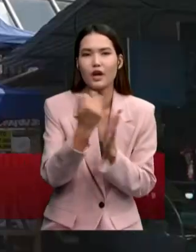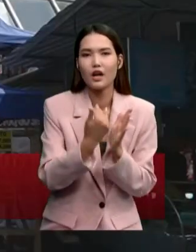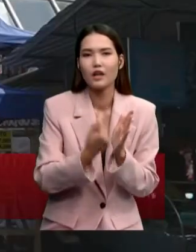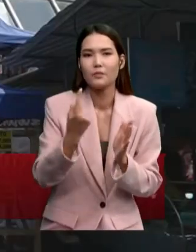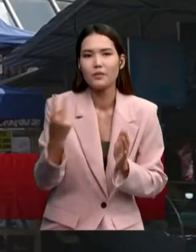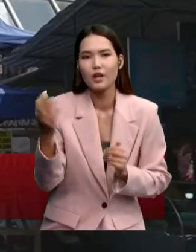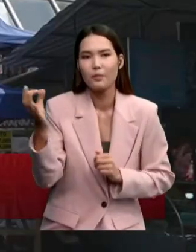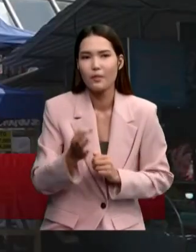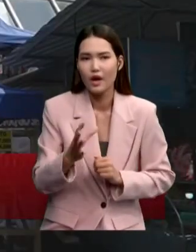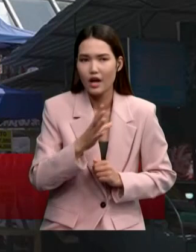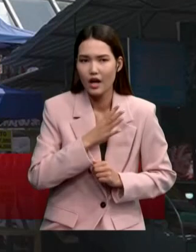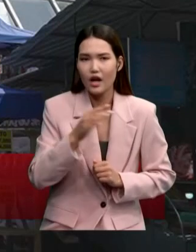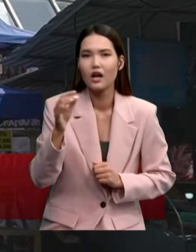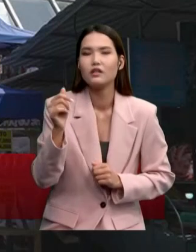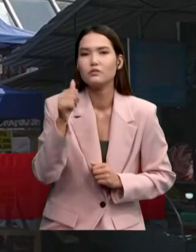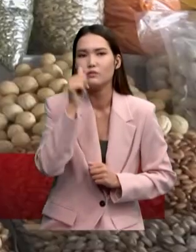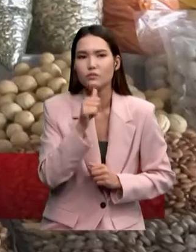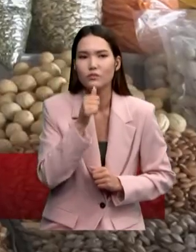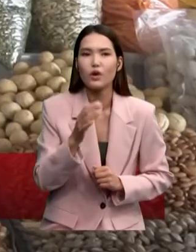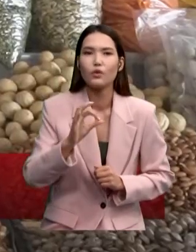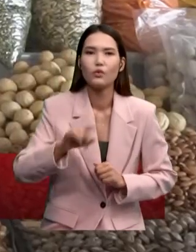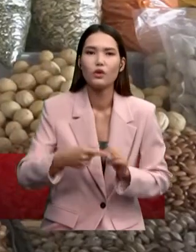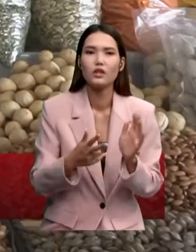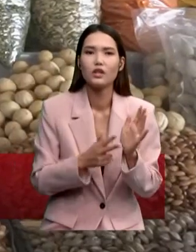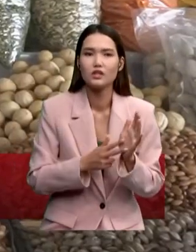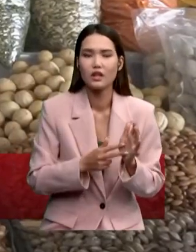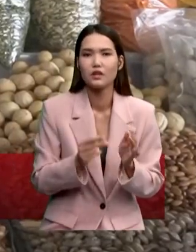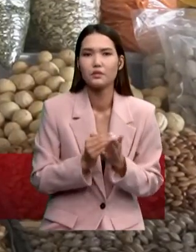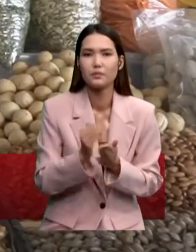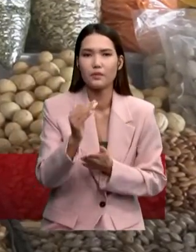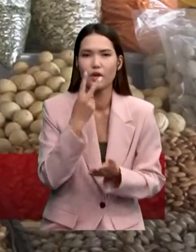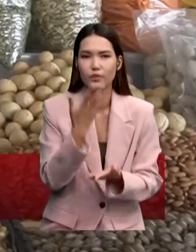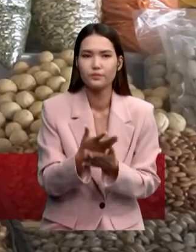1-2% болды. Ал сәуірдегі инфляция 0,18%-ді көрсетті.